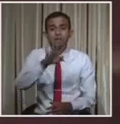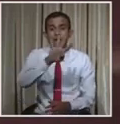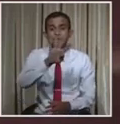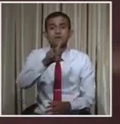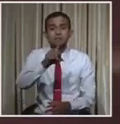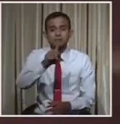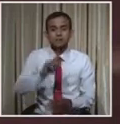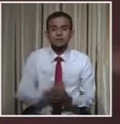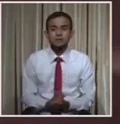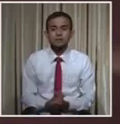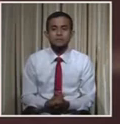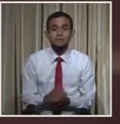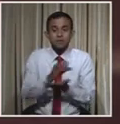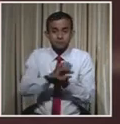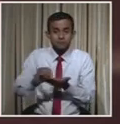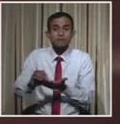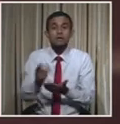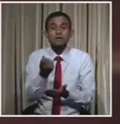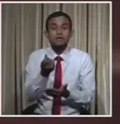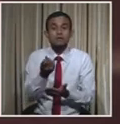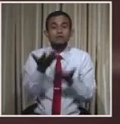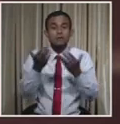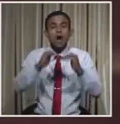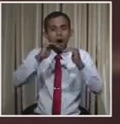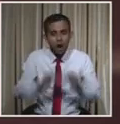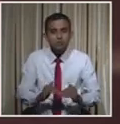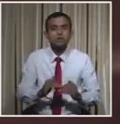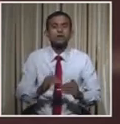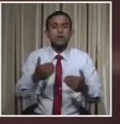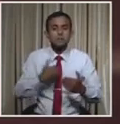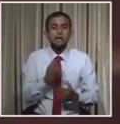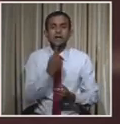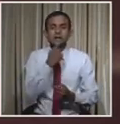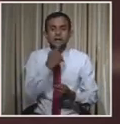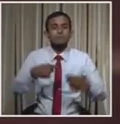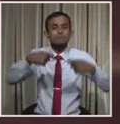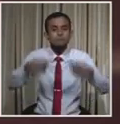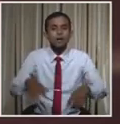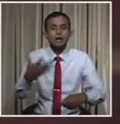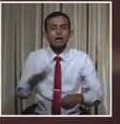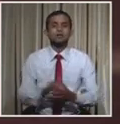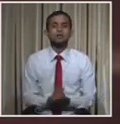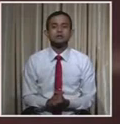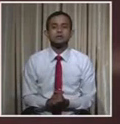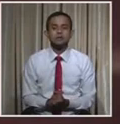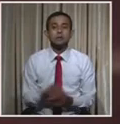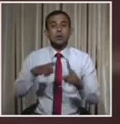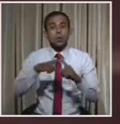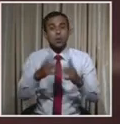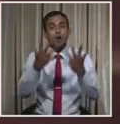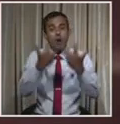188,541කි වෙන් කර තියෙන මුදලටත් වඩා අඩුවෙන් තමයි මේ සංග්‍රහ වියදම් කරලා තියෙන්නේ කෝටි